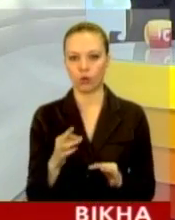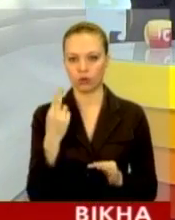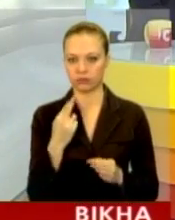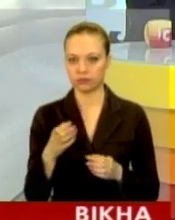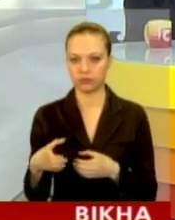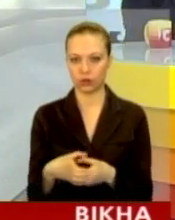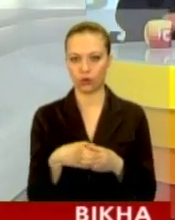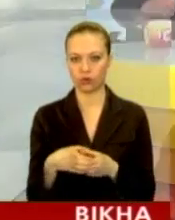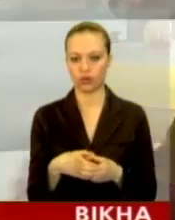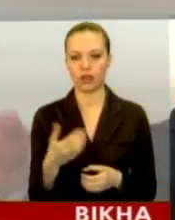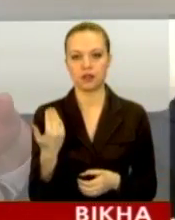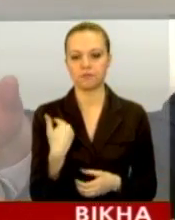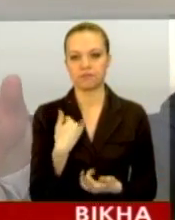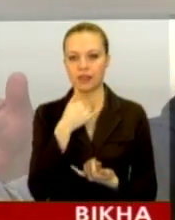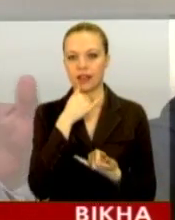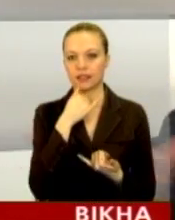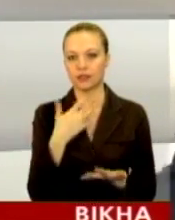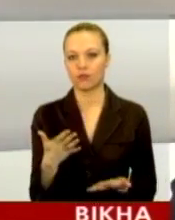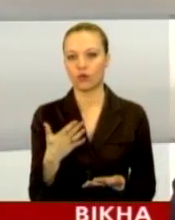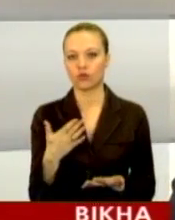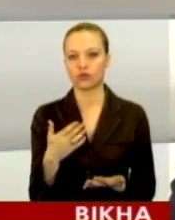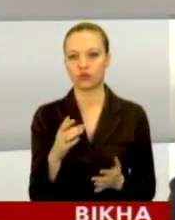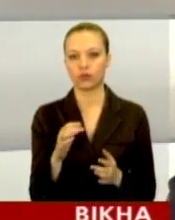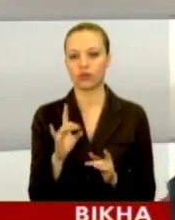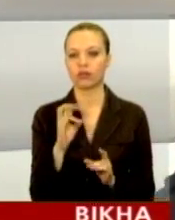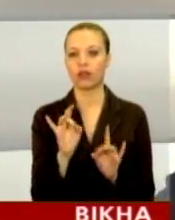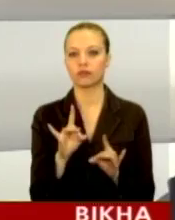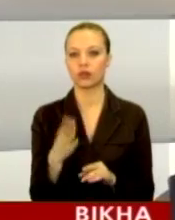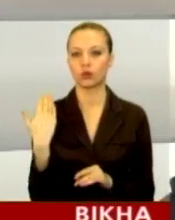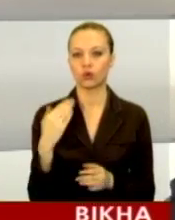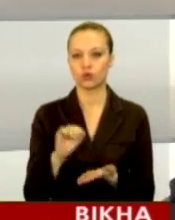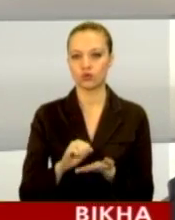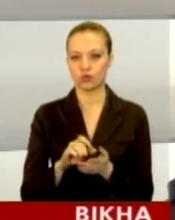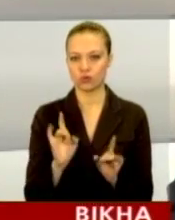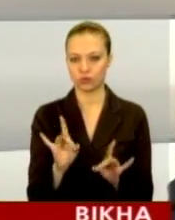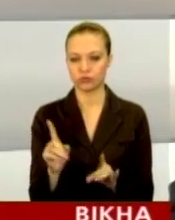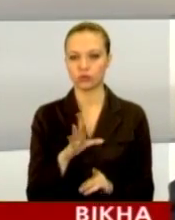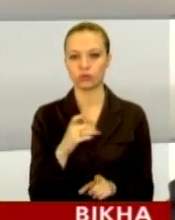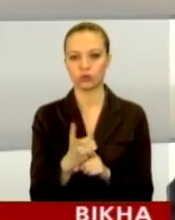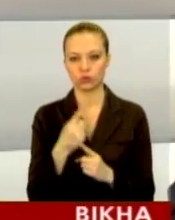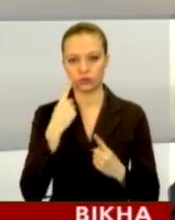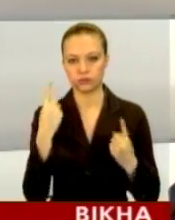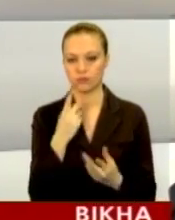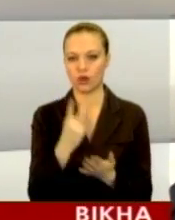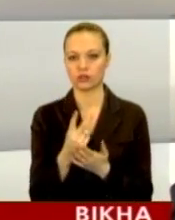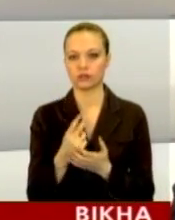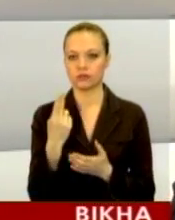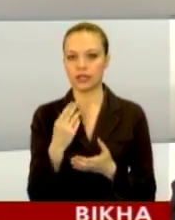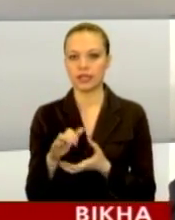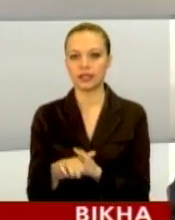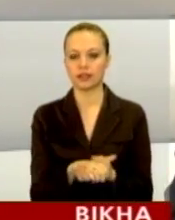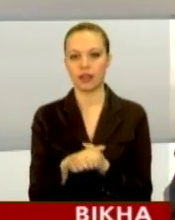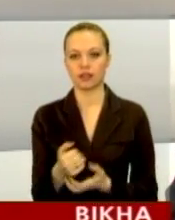консолідується? Знаєте, я не можу обійти попередній сюжет, де дуже яскраво було показано єдність сьогодні